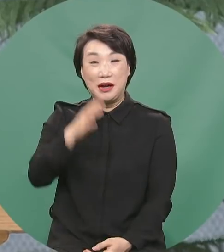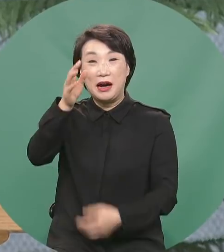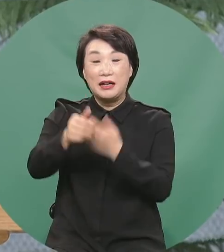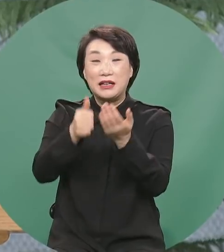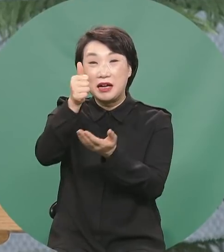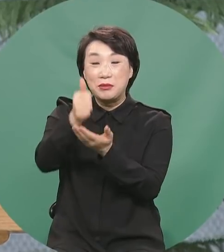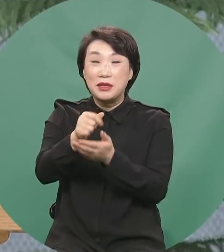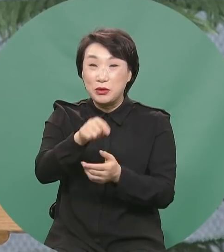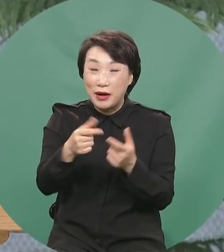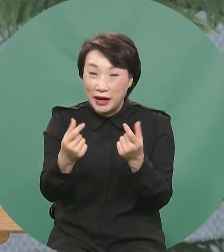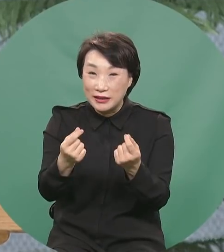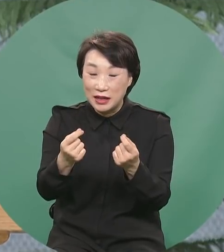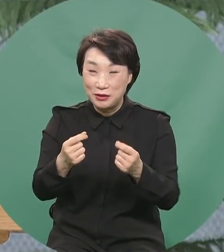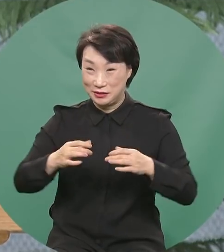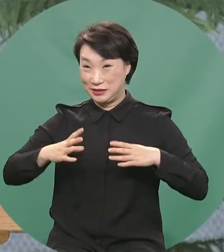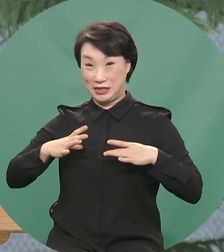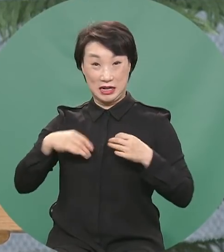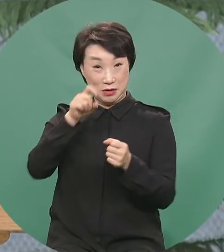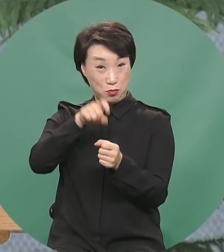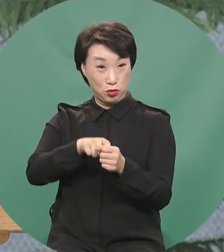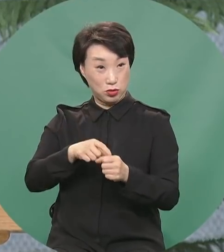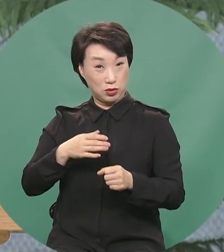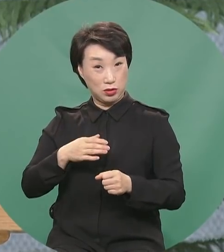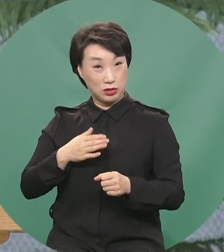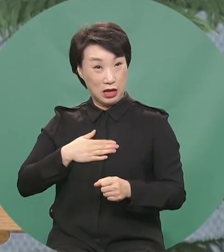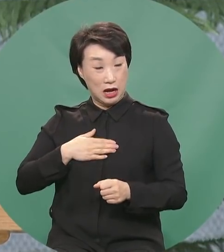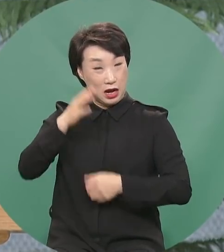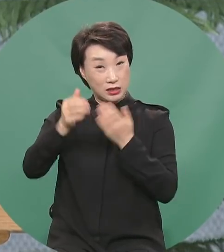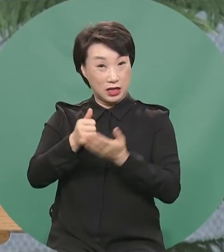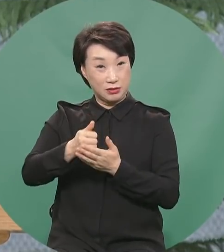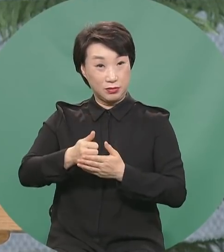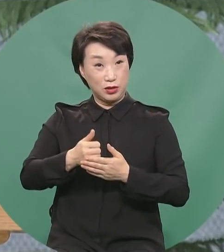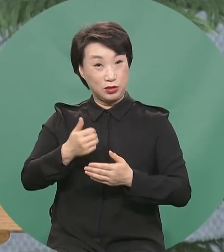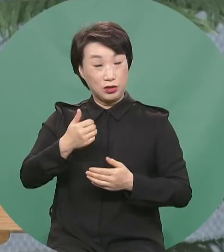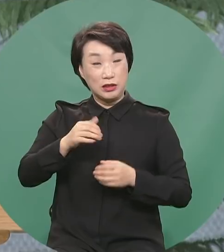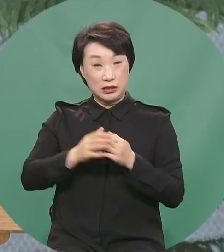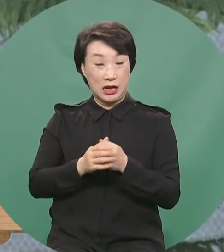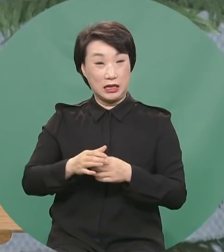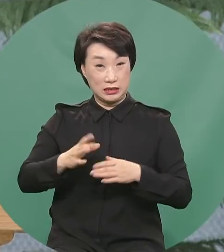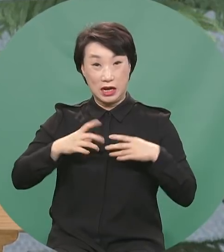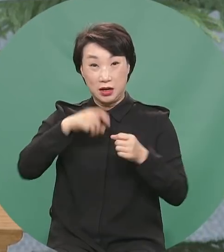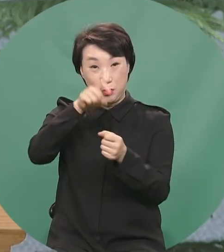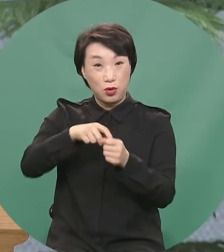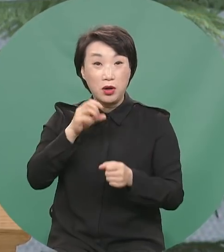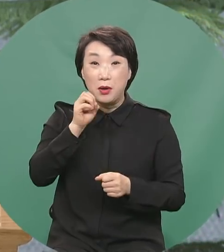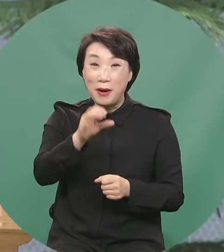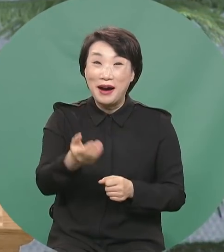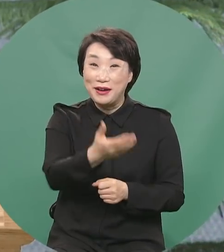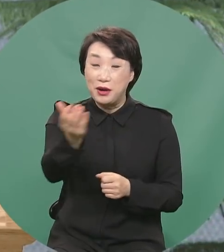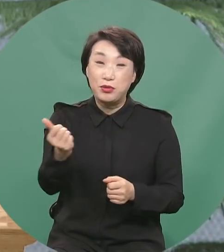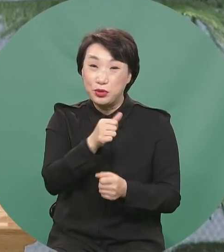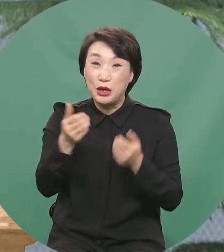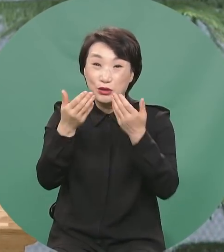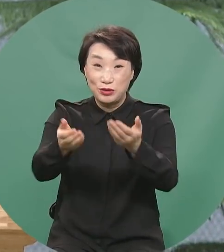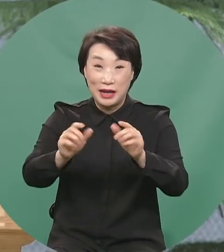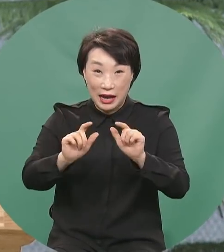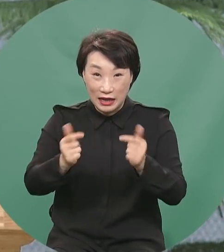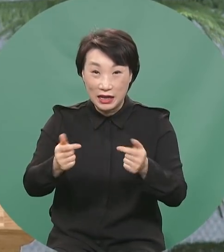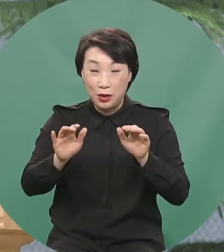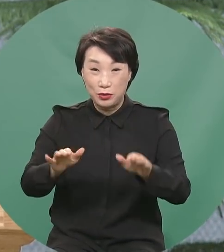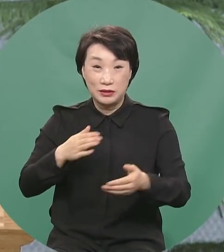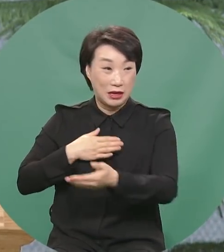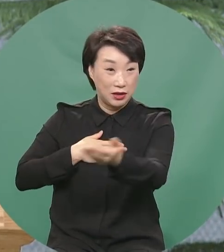하나님은 이런 분이라고 자랑하려고 말씀하시는 것이 아니라 오늘 여러분의 죄도 사하고 질병도